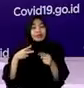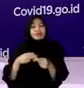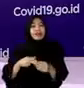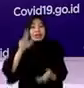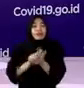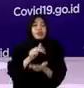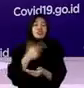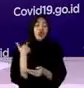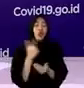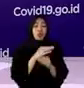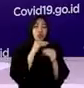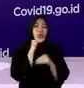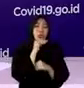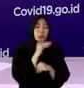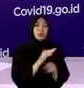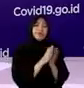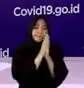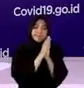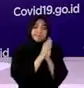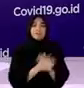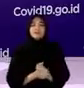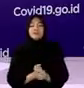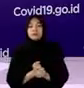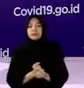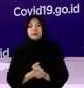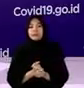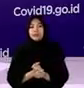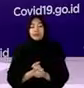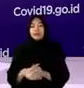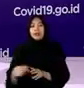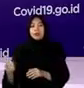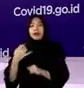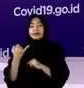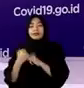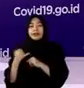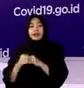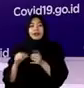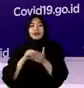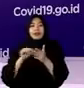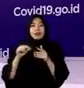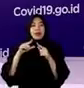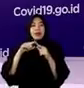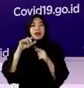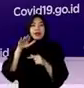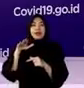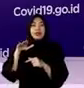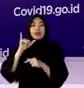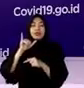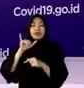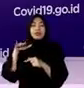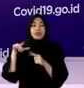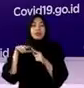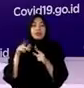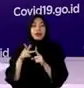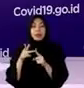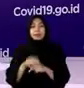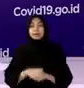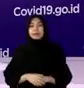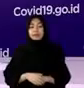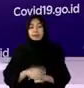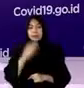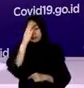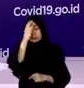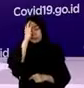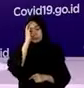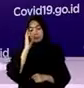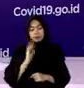kasih. Terima kasih, Prof. Pertanyaan terakhir dari azizah.medcom.id. Presiden Jokowi